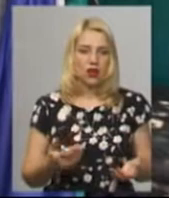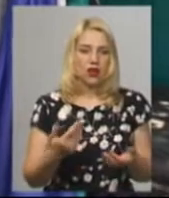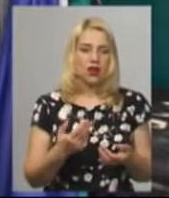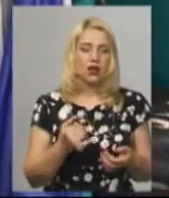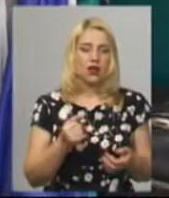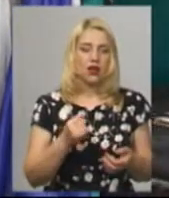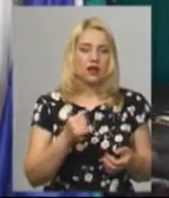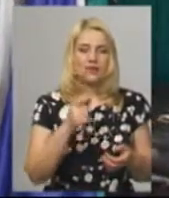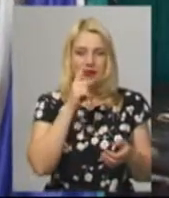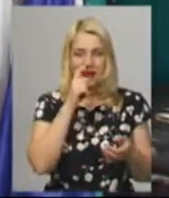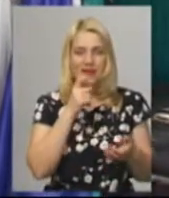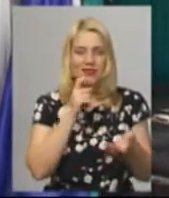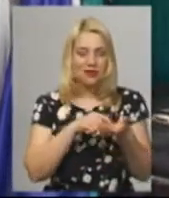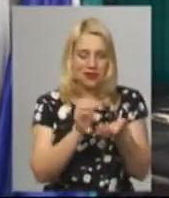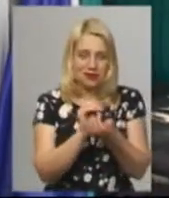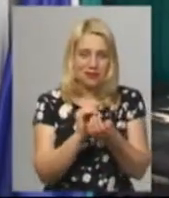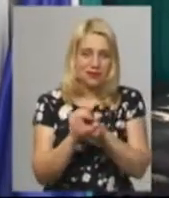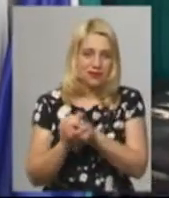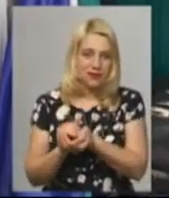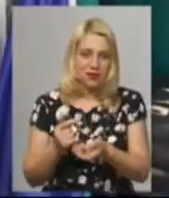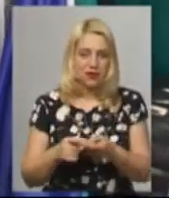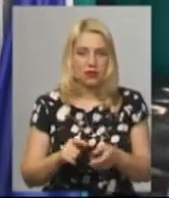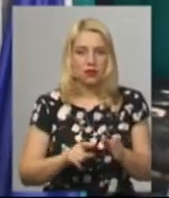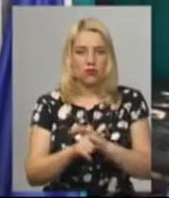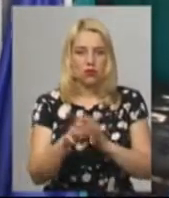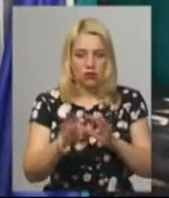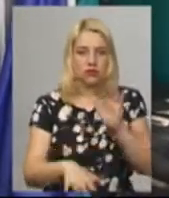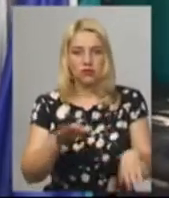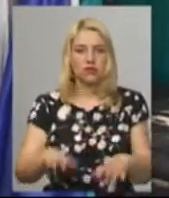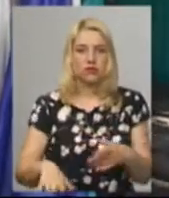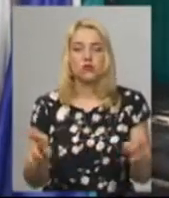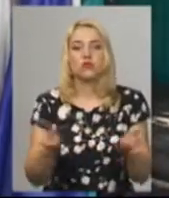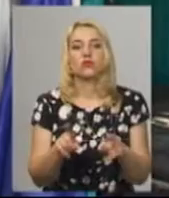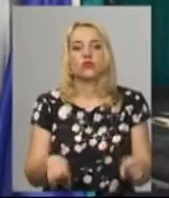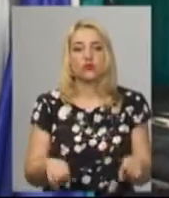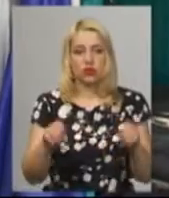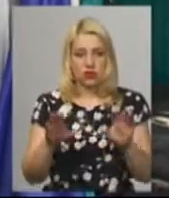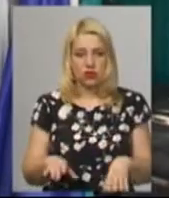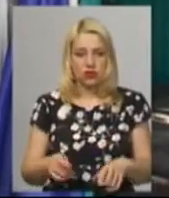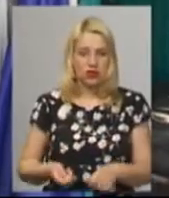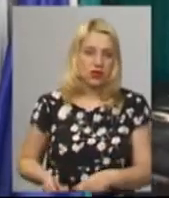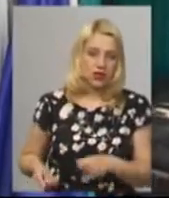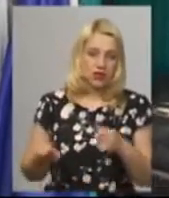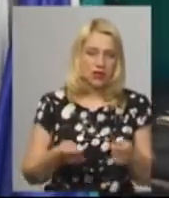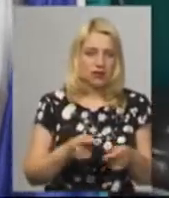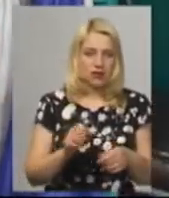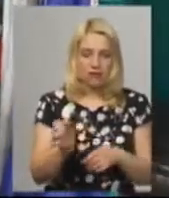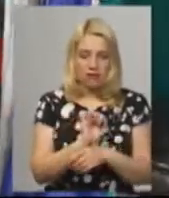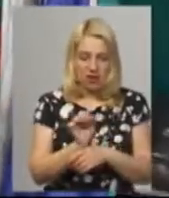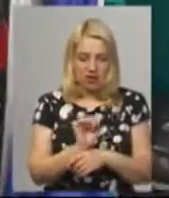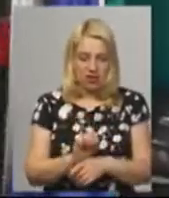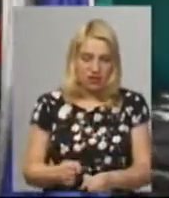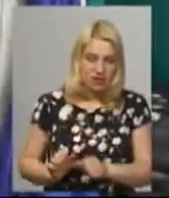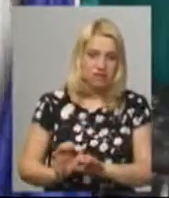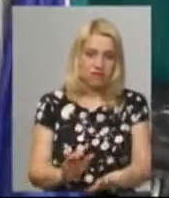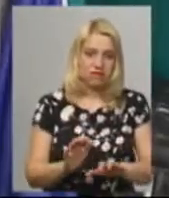кумові курчатка тако заходять кури, сюди, його почав курей душити. Ну що, рішили завести. Почали пхати його в машину, а він